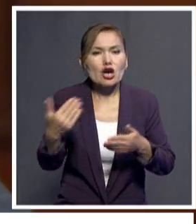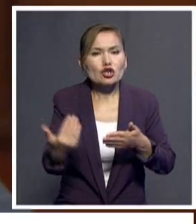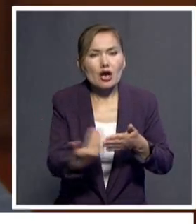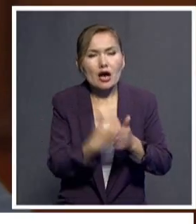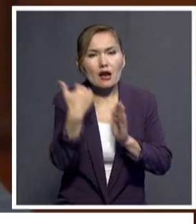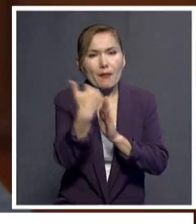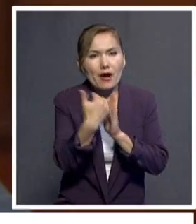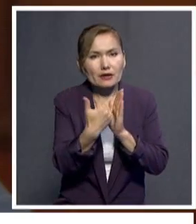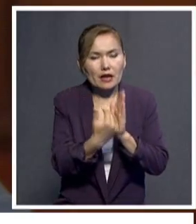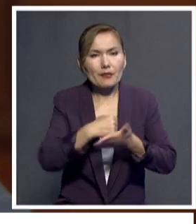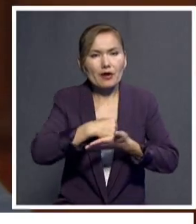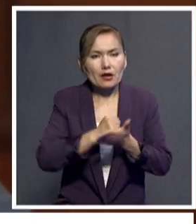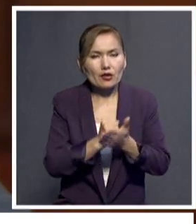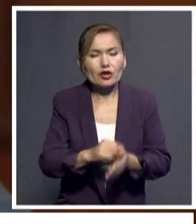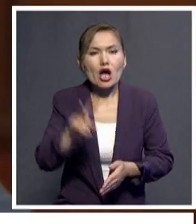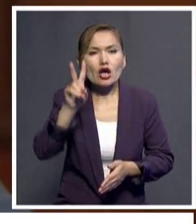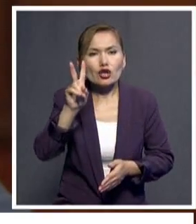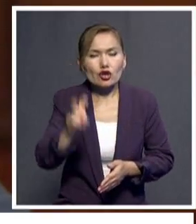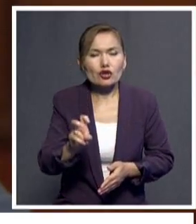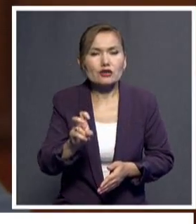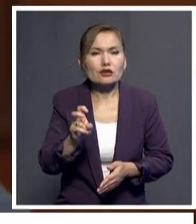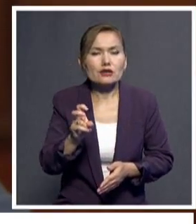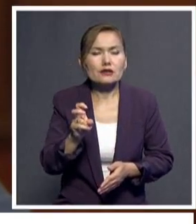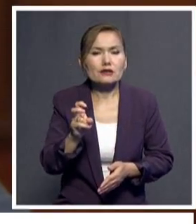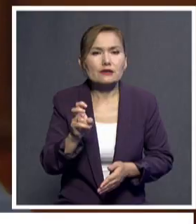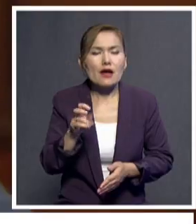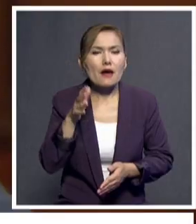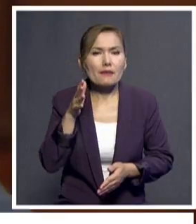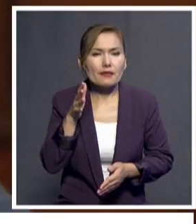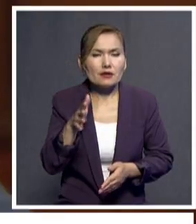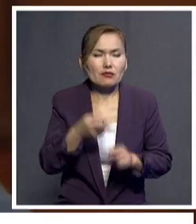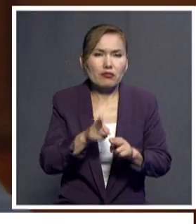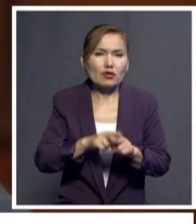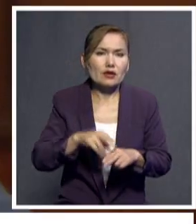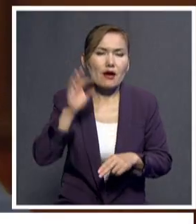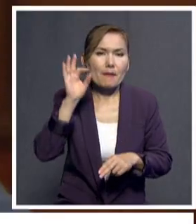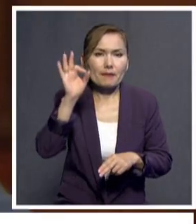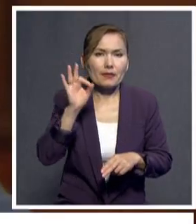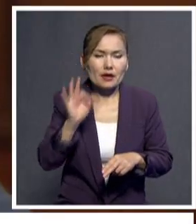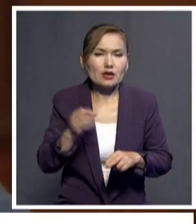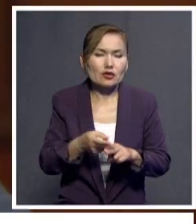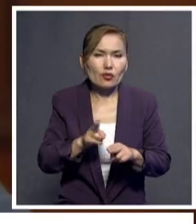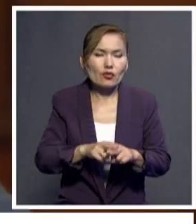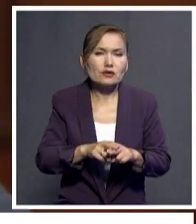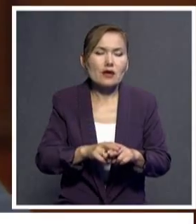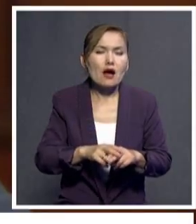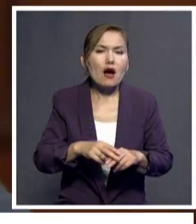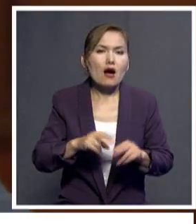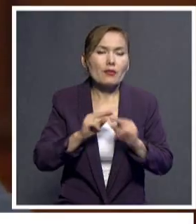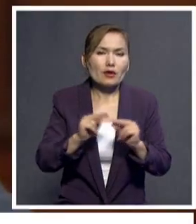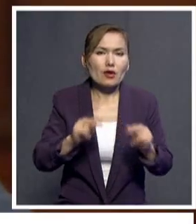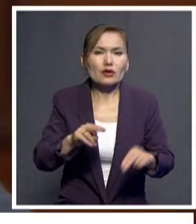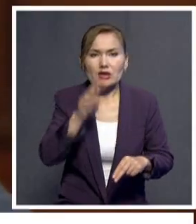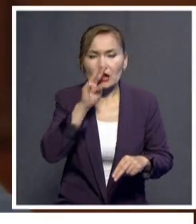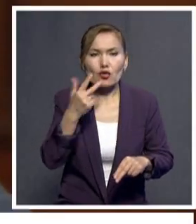бойынша сабақ беретін 205 мың, 67% мұғалімнің жалақысы 30%-ға көбейді.